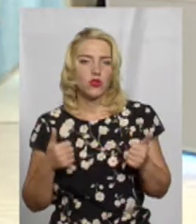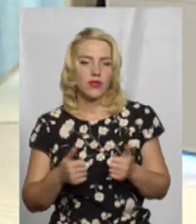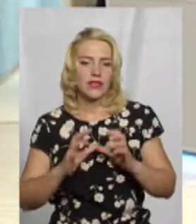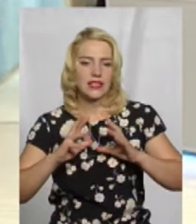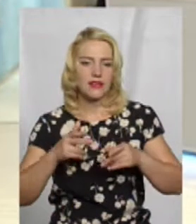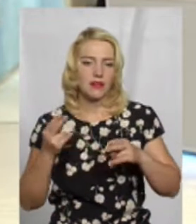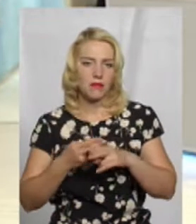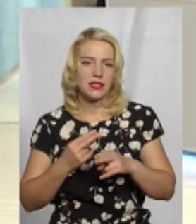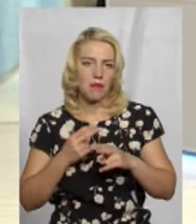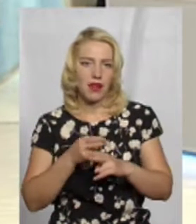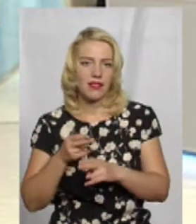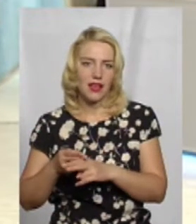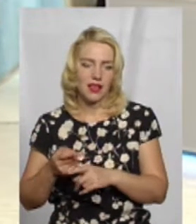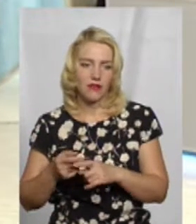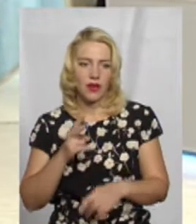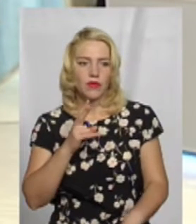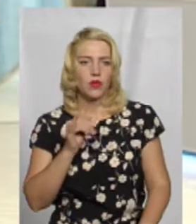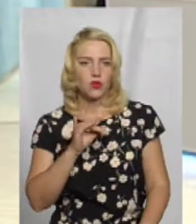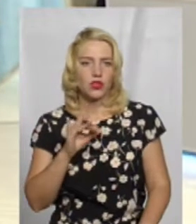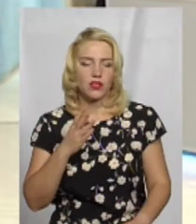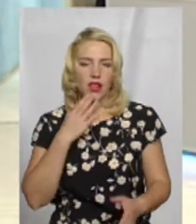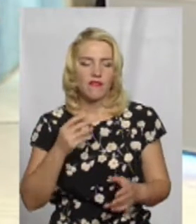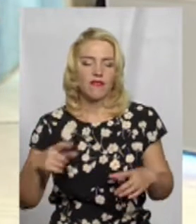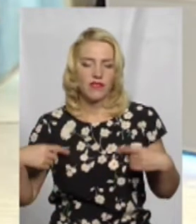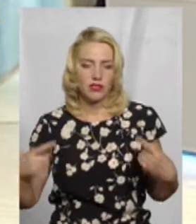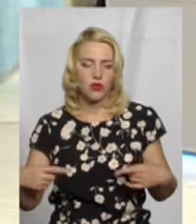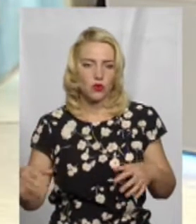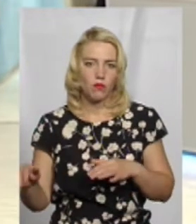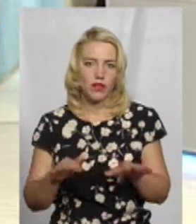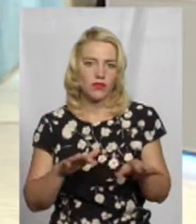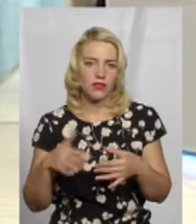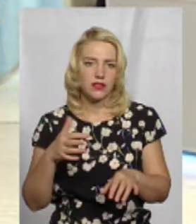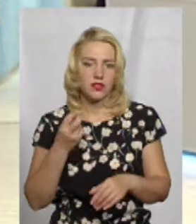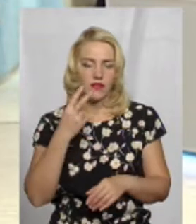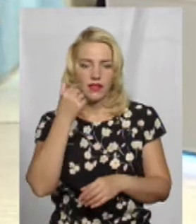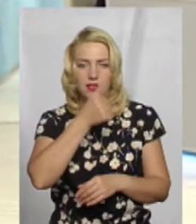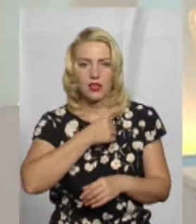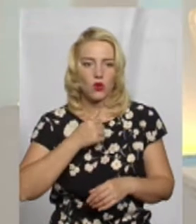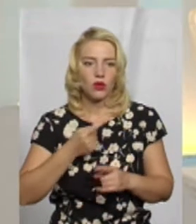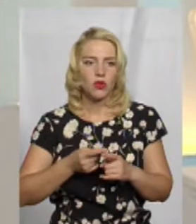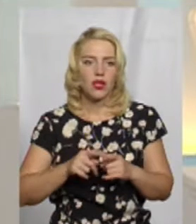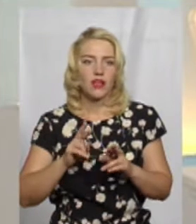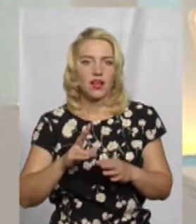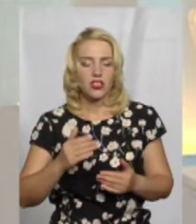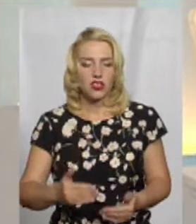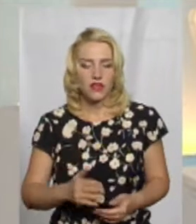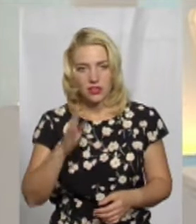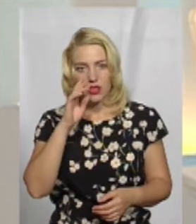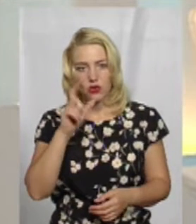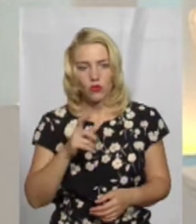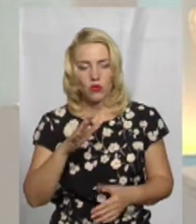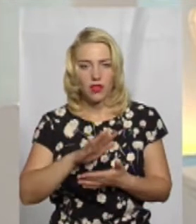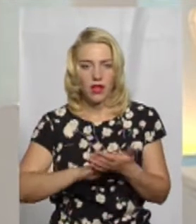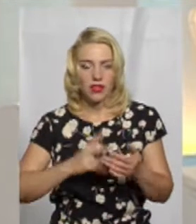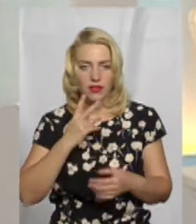«Світ без бар'єрів» Віктор Кучер на візку пересувається 12 років. Про те, як йому живеться, далі у